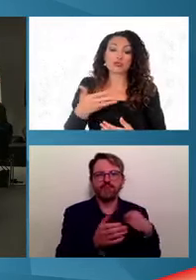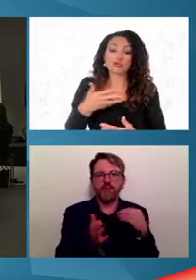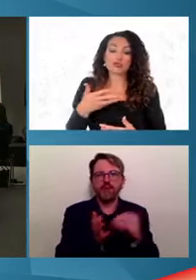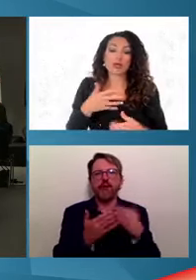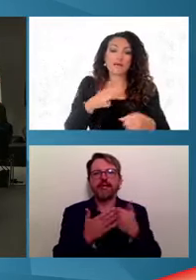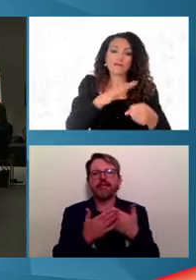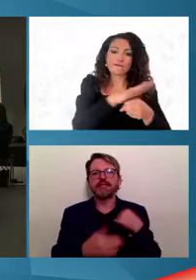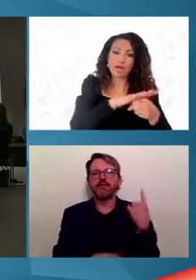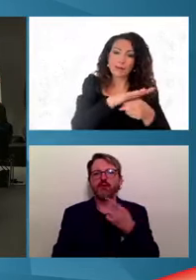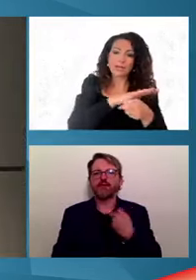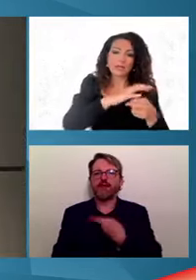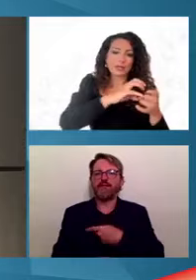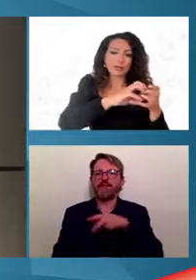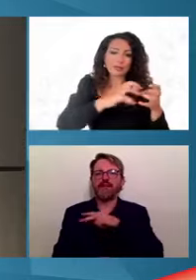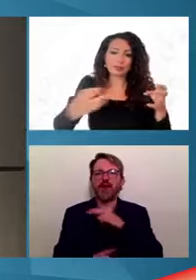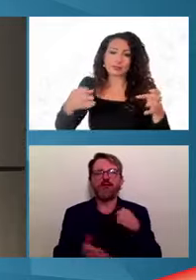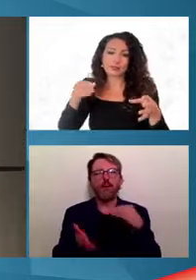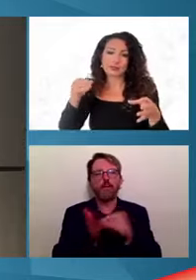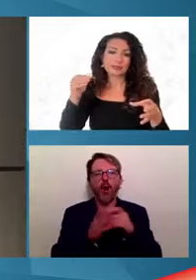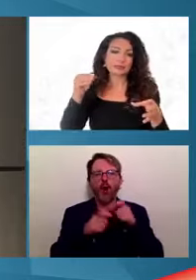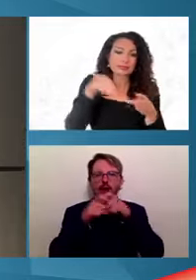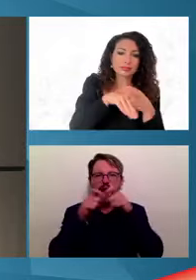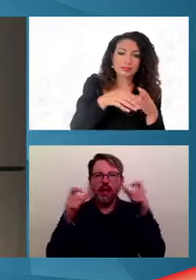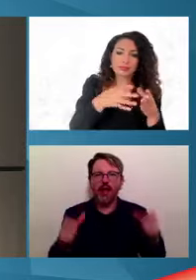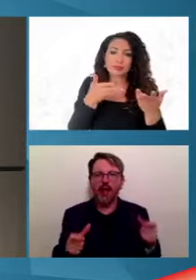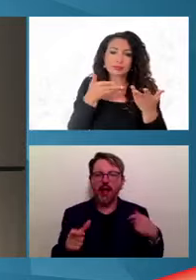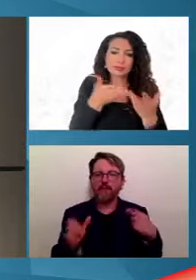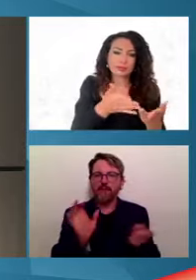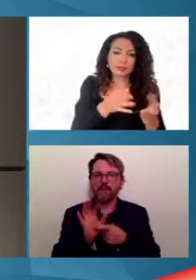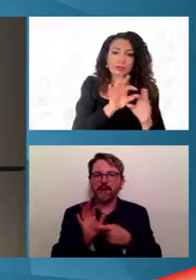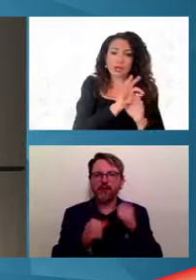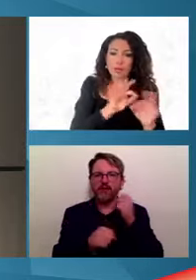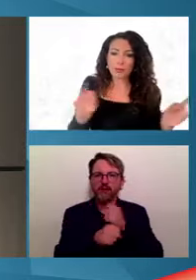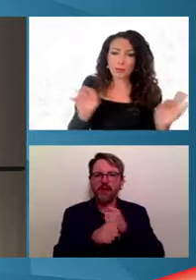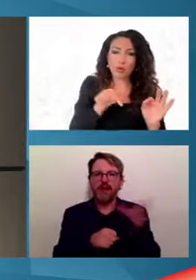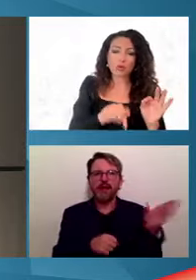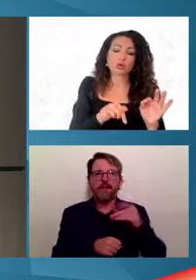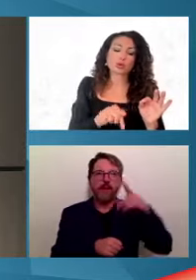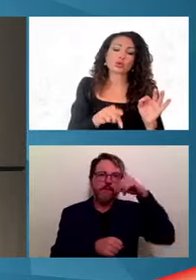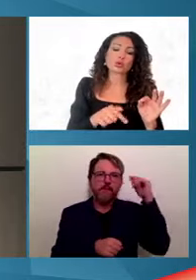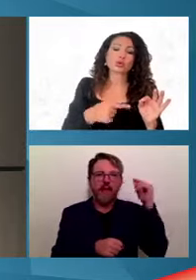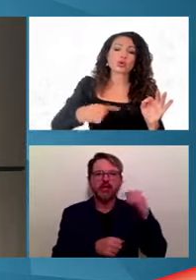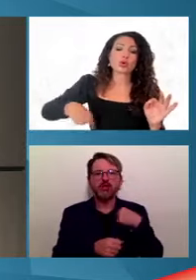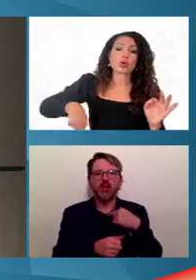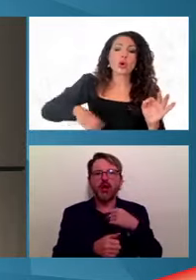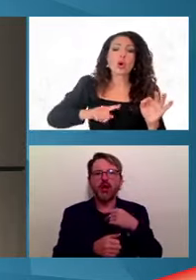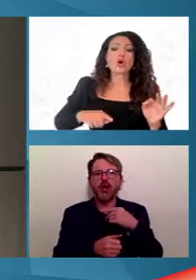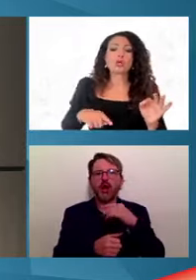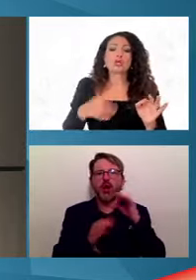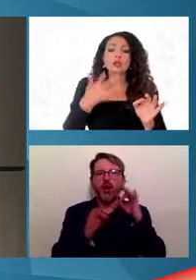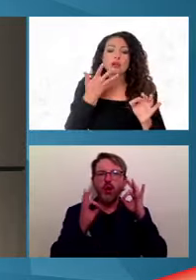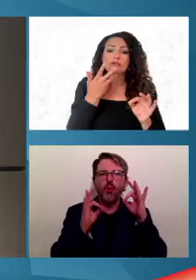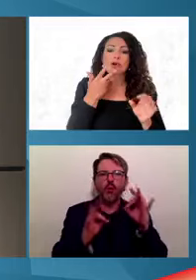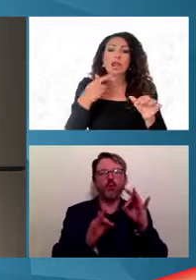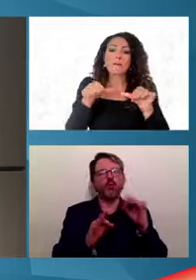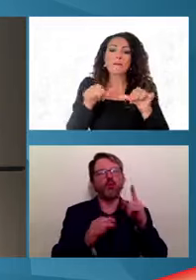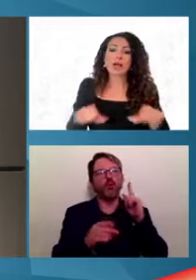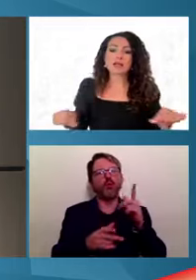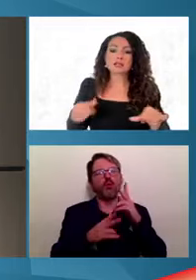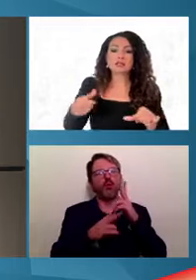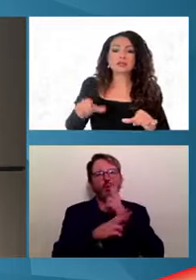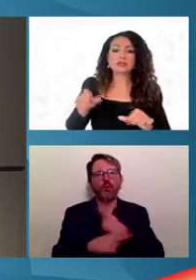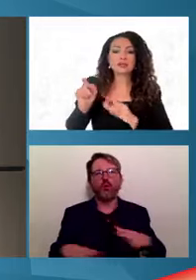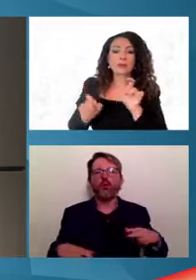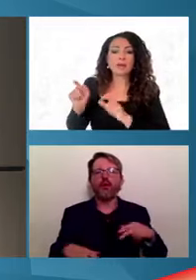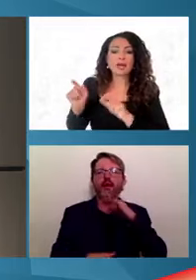Verantwortung, Rahmenbedingungen zu schaffen, dass Menschen ohne zu auch gelassen und gut altern können. Und ich denke, da gibt